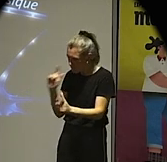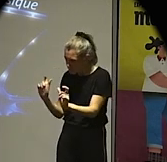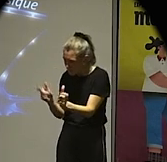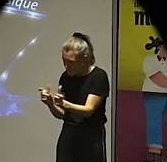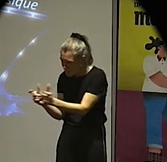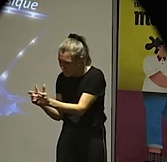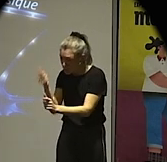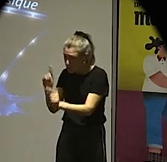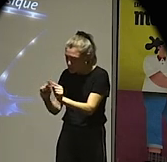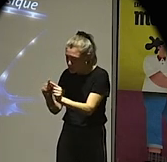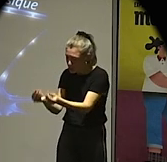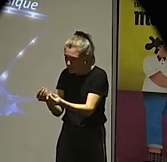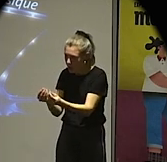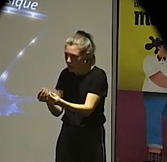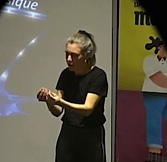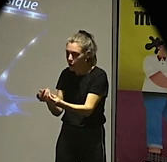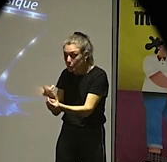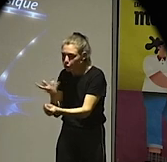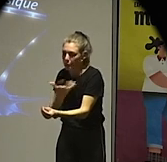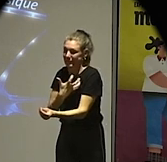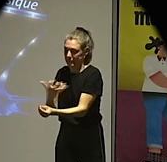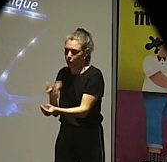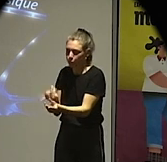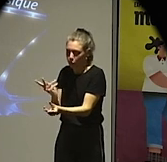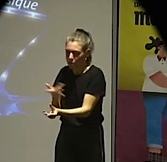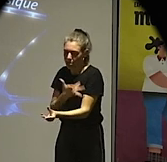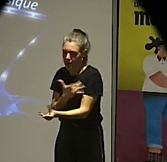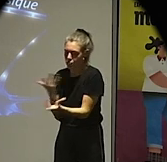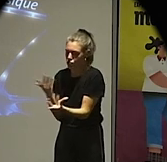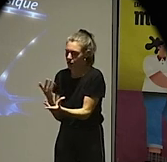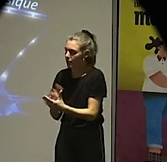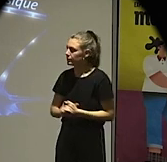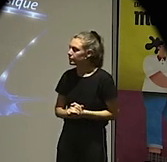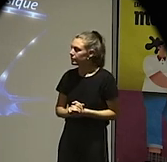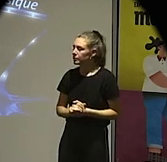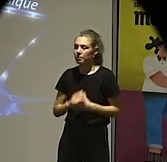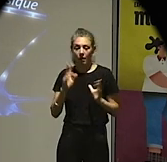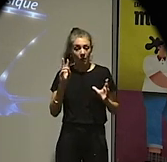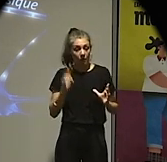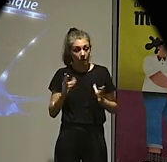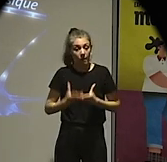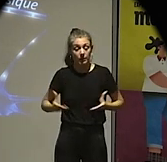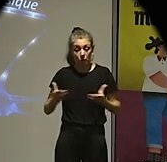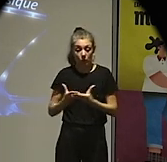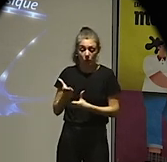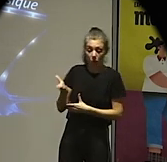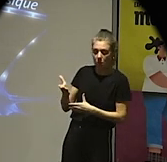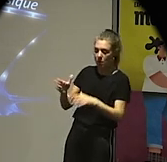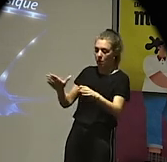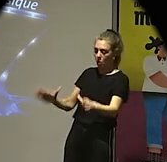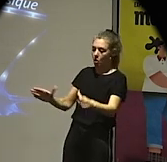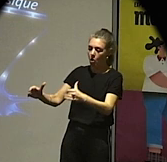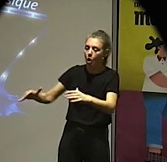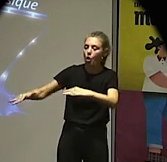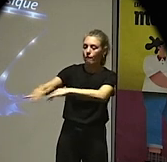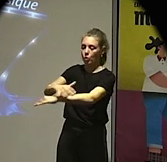d'autres ? Alors, si on reprend le concept d'environnement enrichi, il faut savoir que chez l'humain, pour l'instant, en le testant vraiment bien d'un point de vue